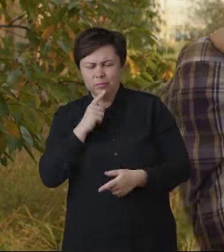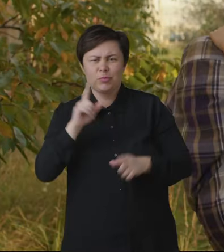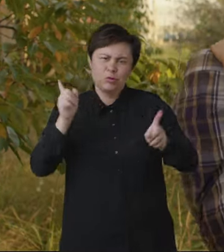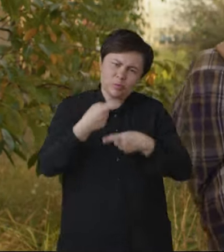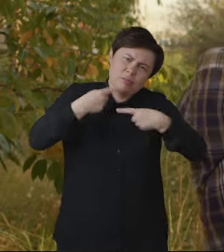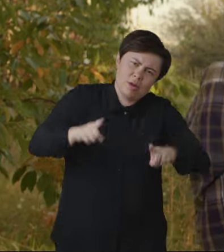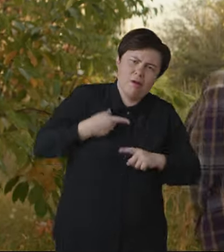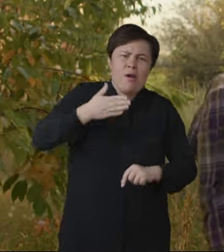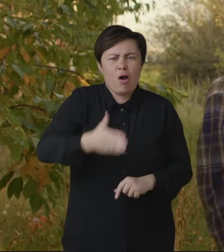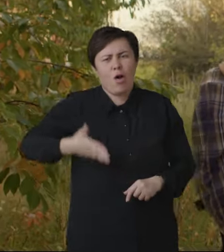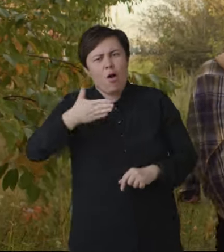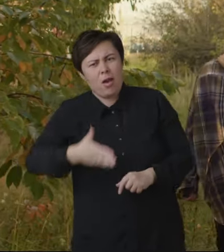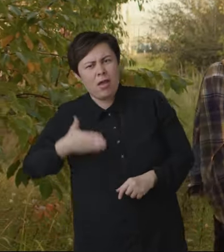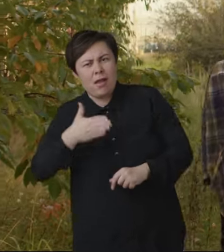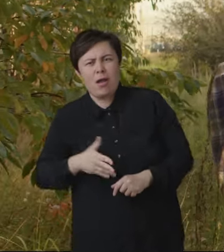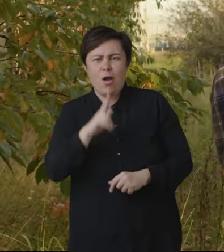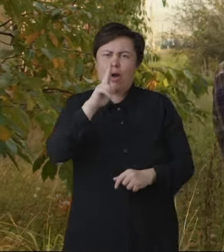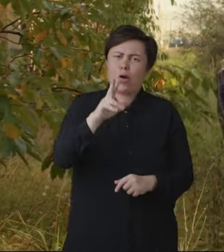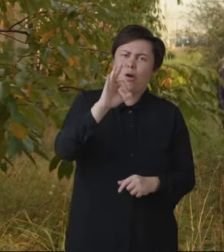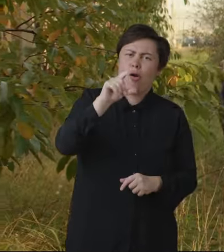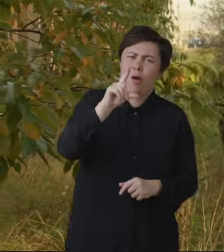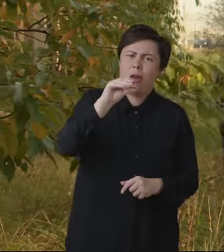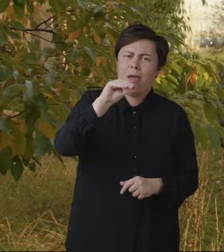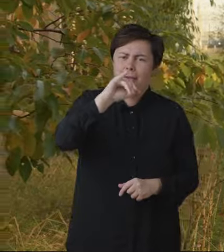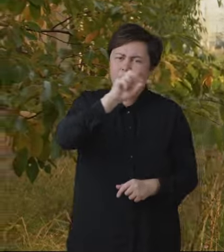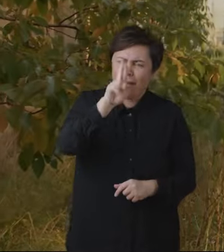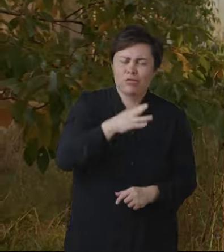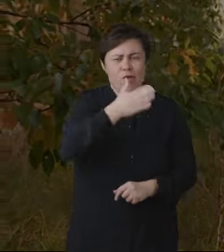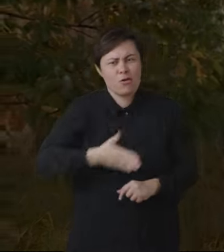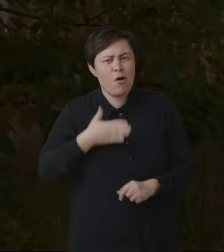Koleja, koleja, koleja.